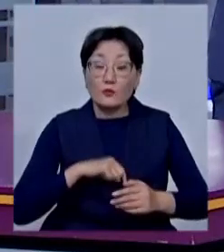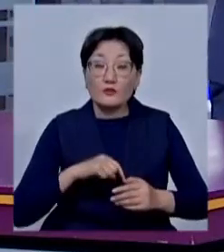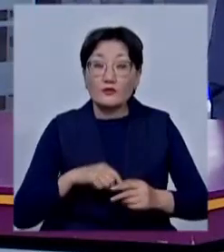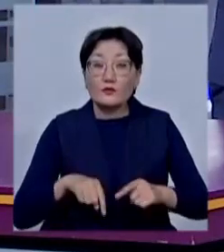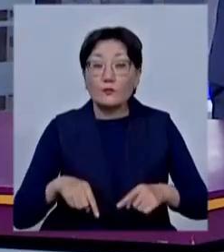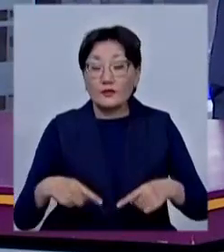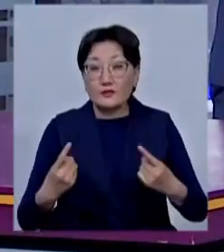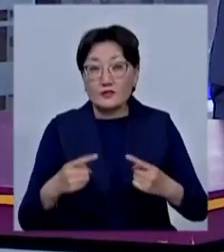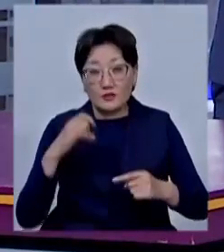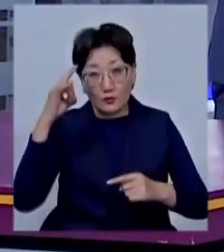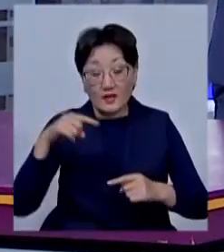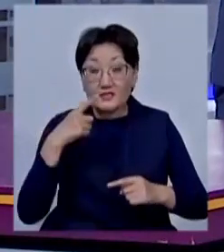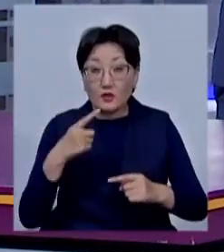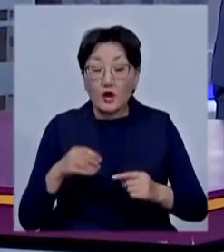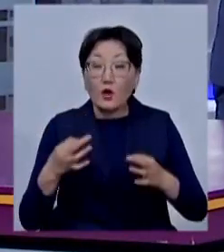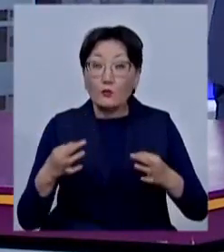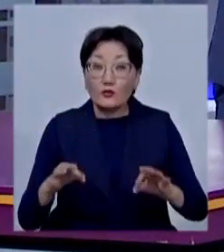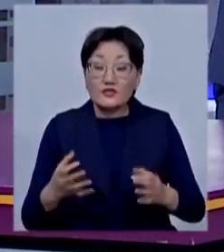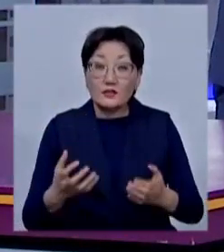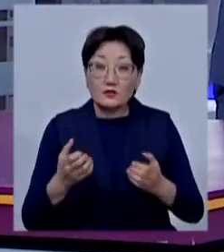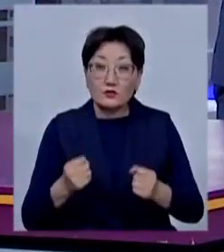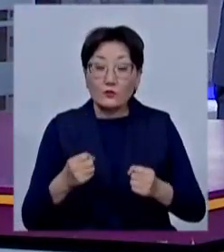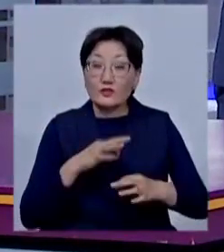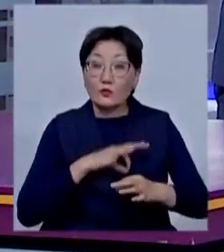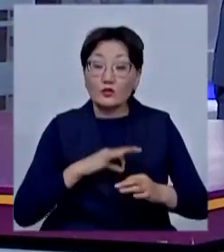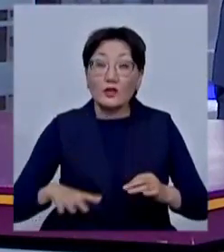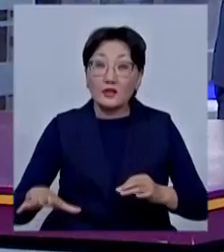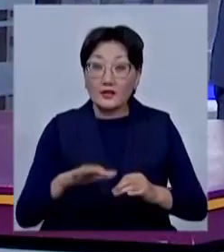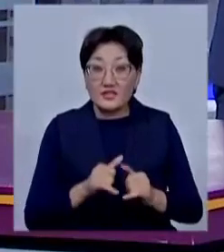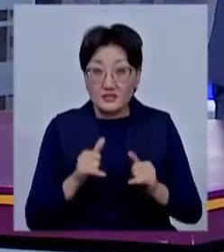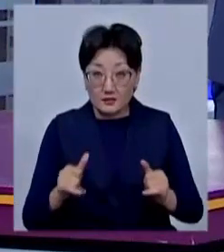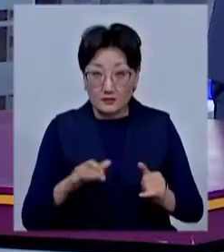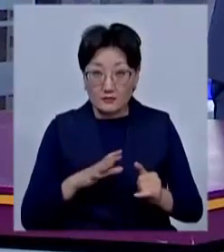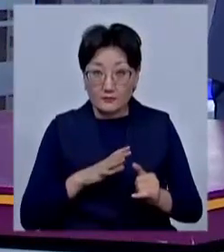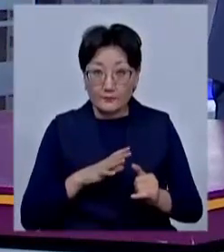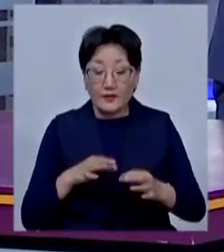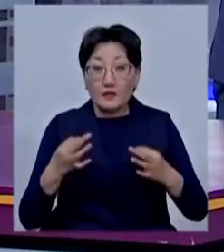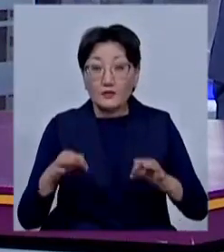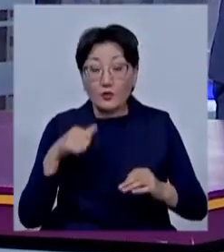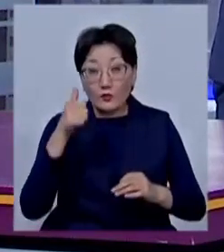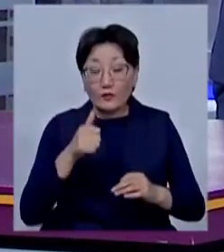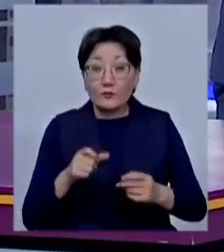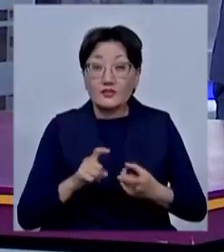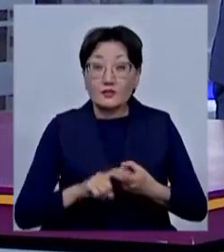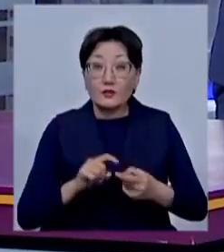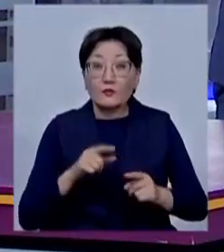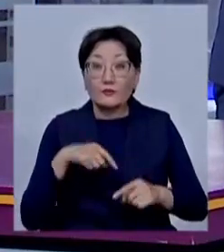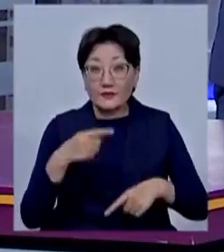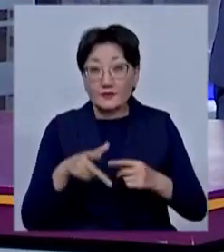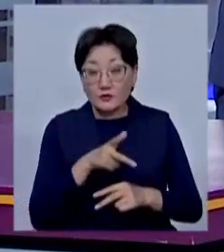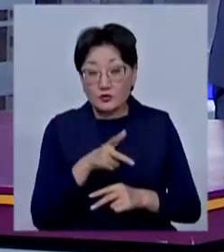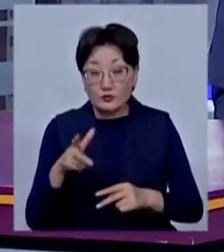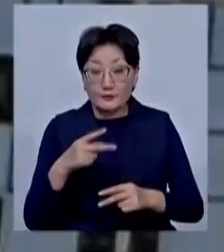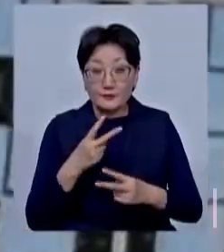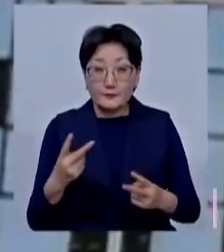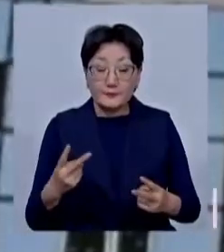дүниеміздің өзегі қазақ тілі бостандығын алып, қолдану аясы кеңейе түсті. Тәуелсіздік жылдары жайлы кезекті сюжет.